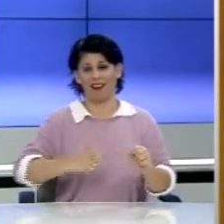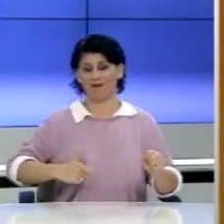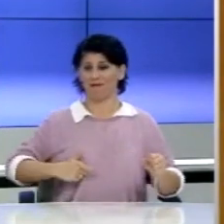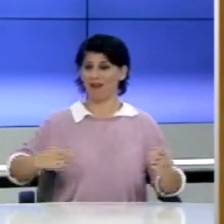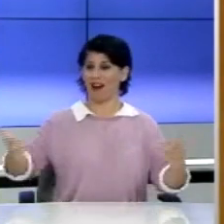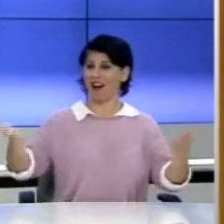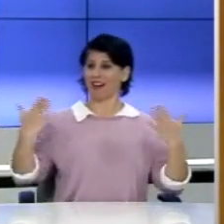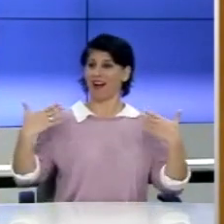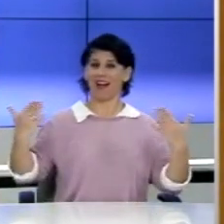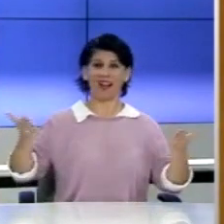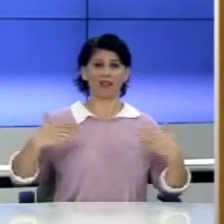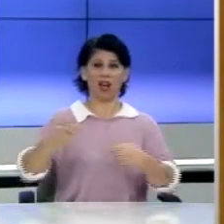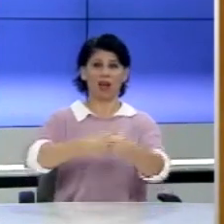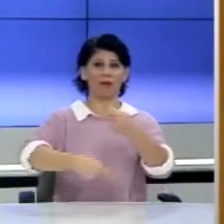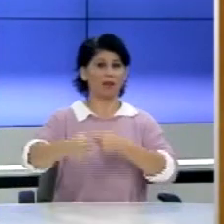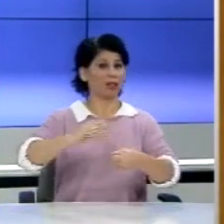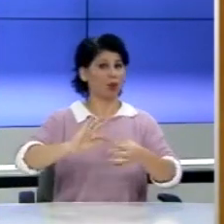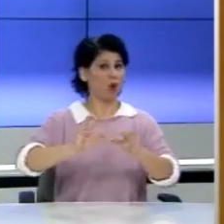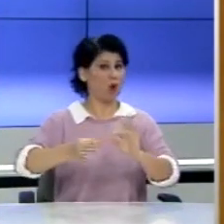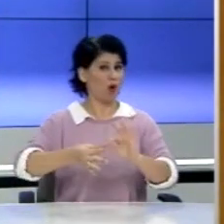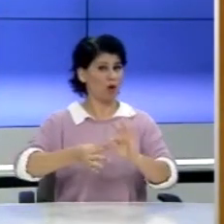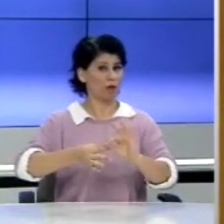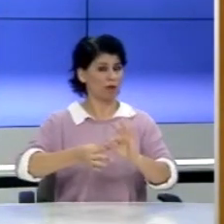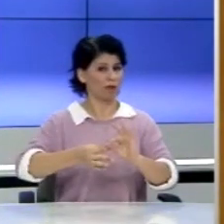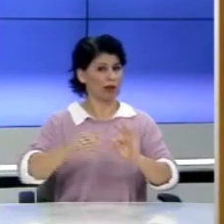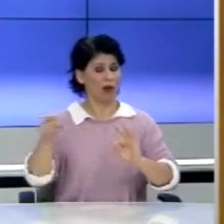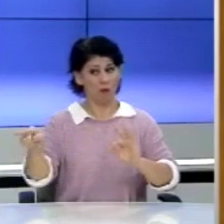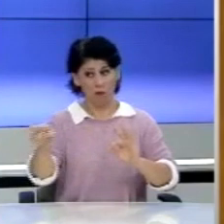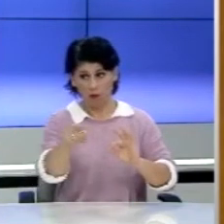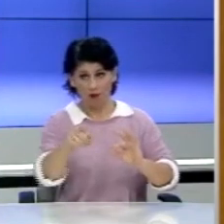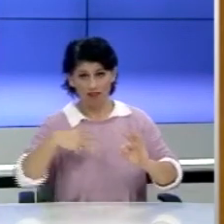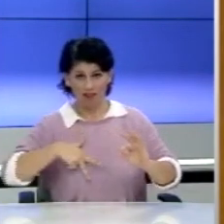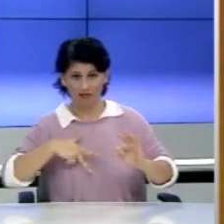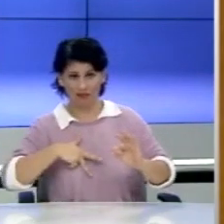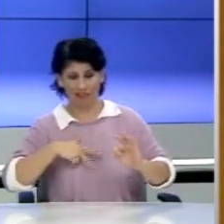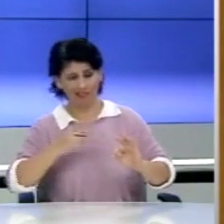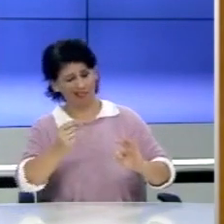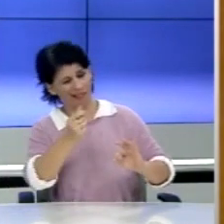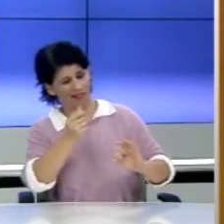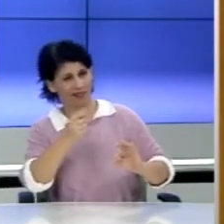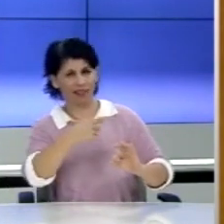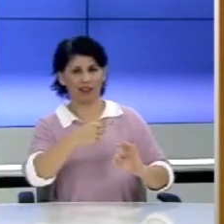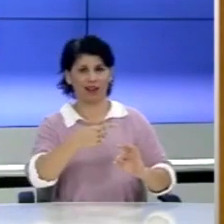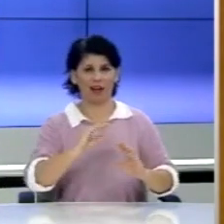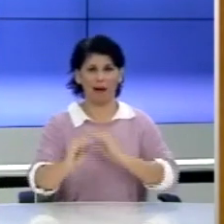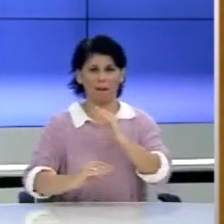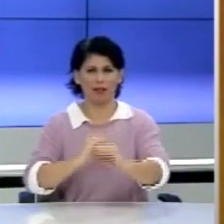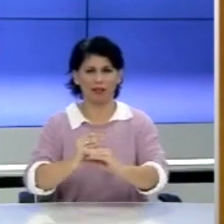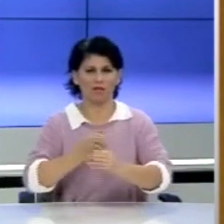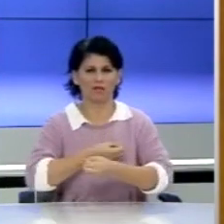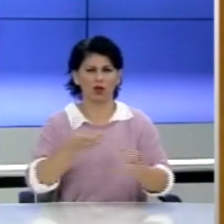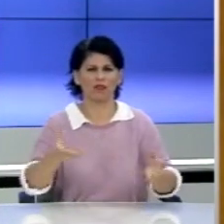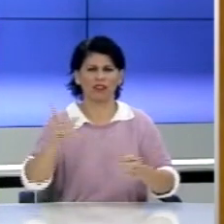τους επιχειρηματικούς ομίλους, στους οποίους κάνετε σινιάλο για επενδύσεις προσφέροντας φθηνή,